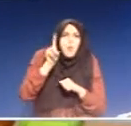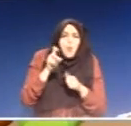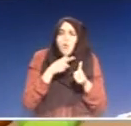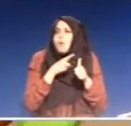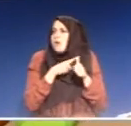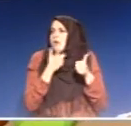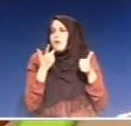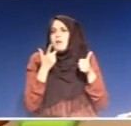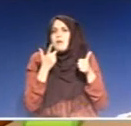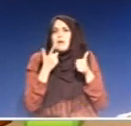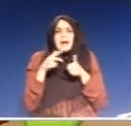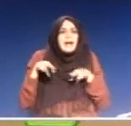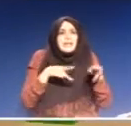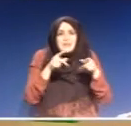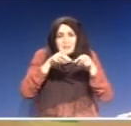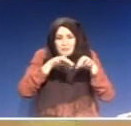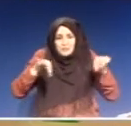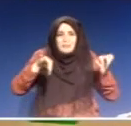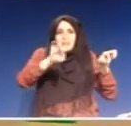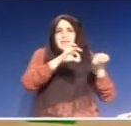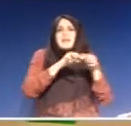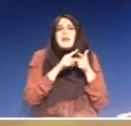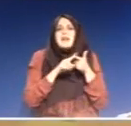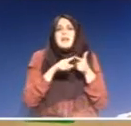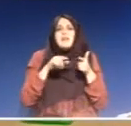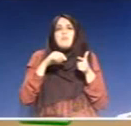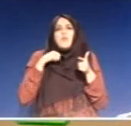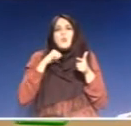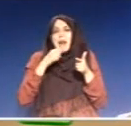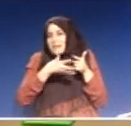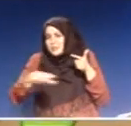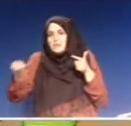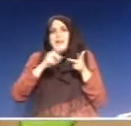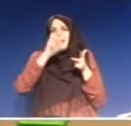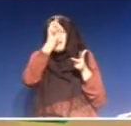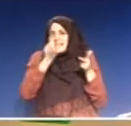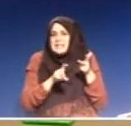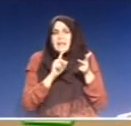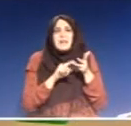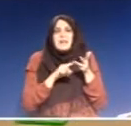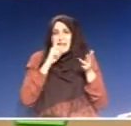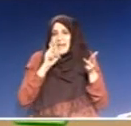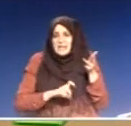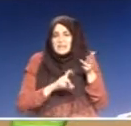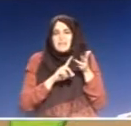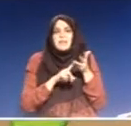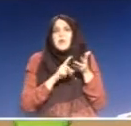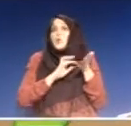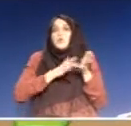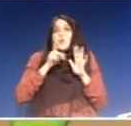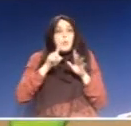الاخر لو ريزو دو بي لاسينيسمون ليكتريسيتي لو غاز هادو